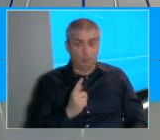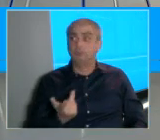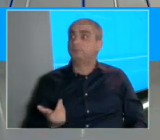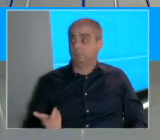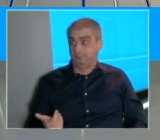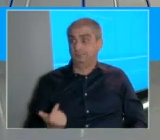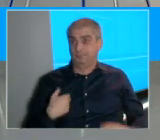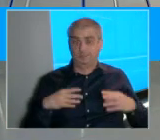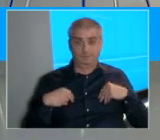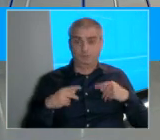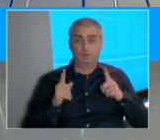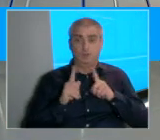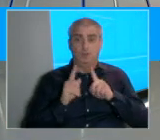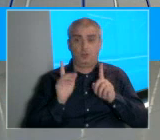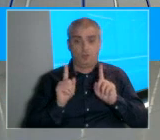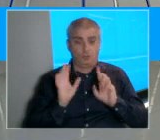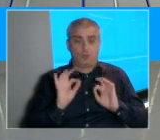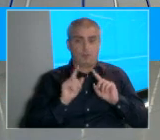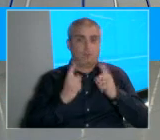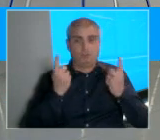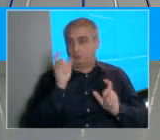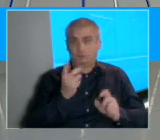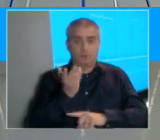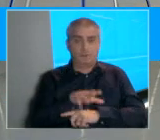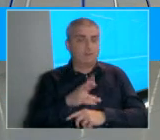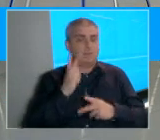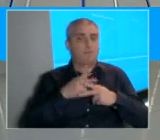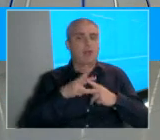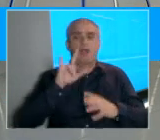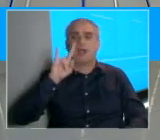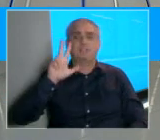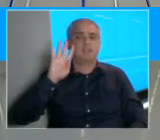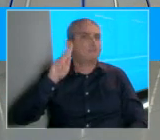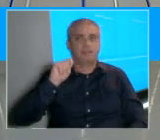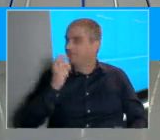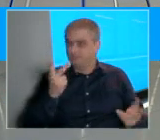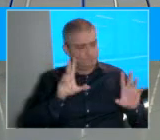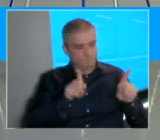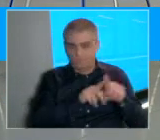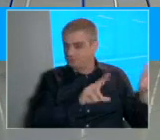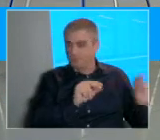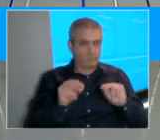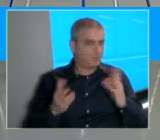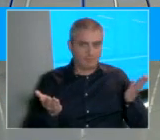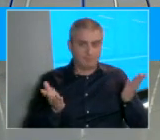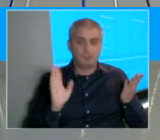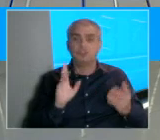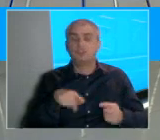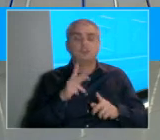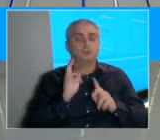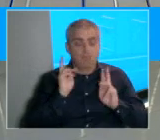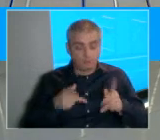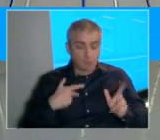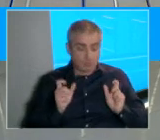מסכים לגמרי, כמו שהם עדיין מוזר שאנשים מתים עידן מחצבת, כן? זה אותו דבר, זה מאותה משפחה. יש לנו כאן אפשרות